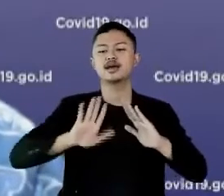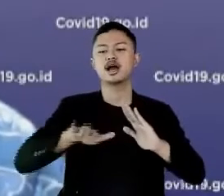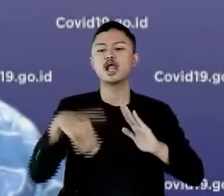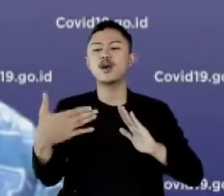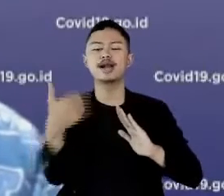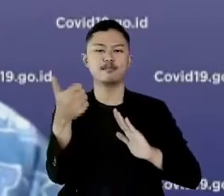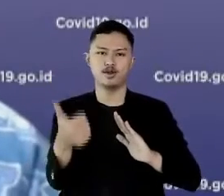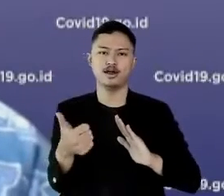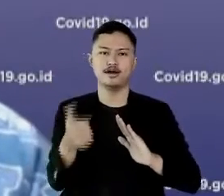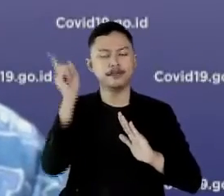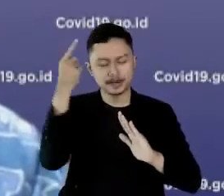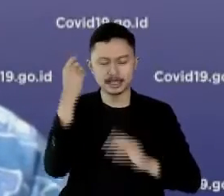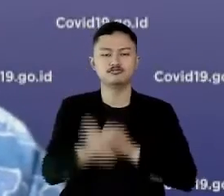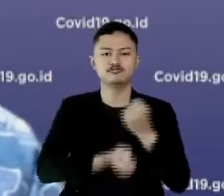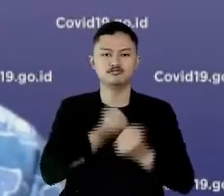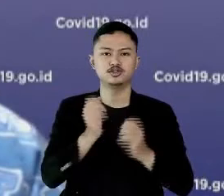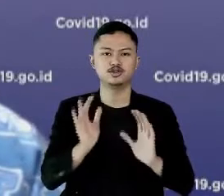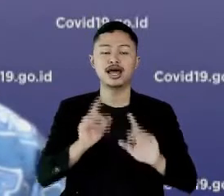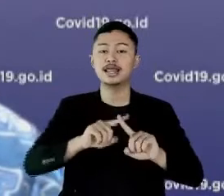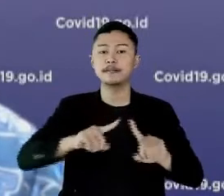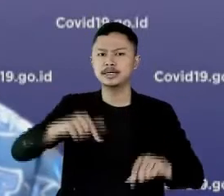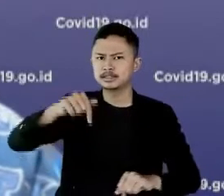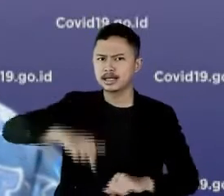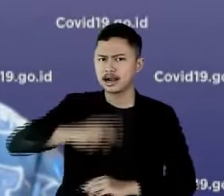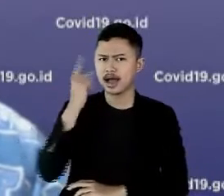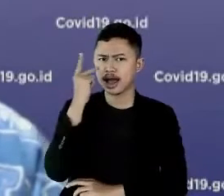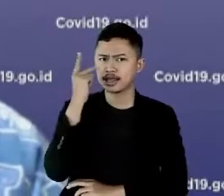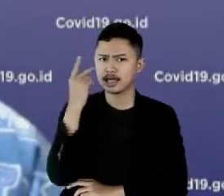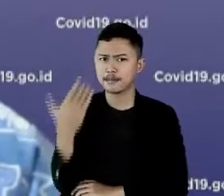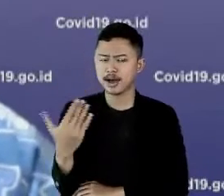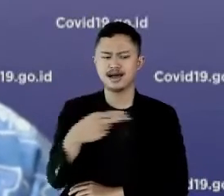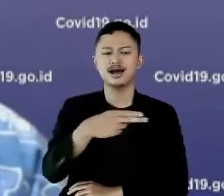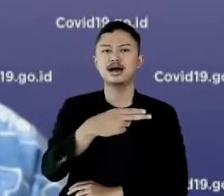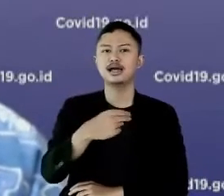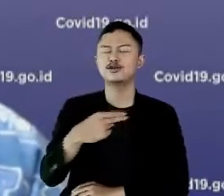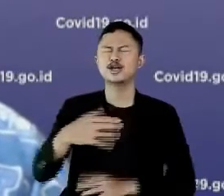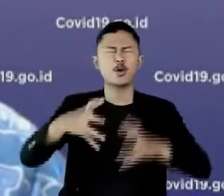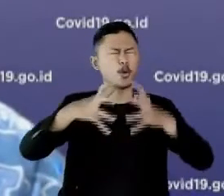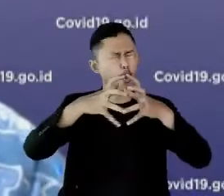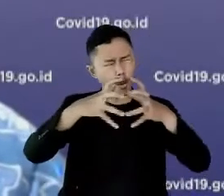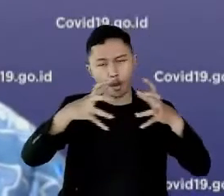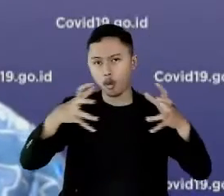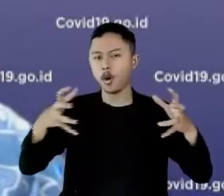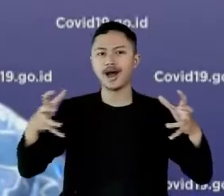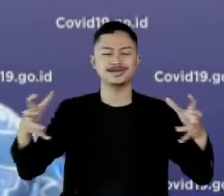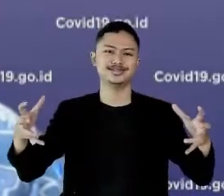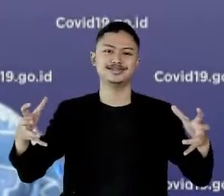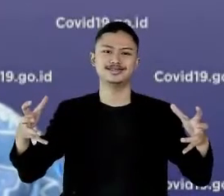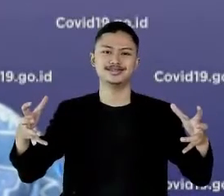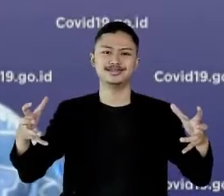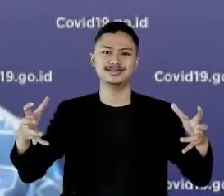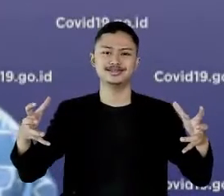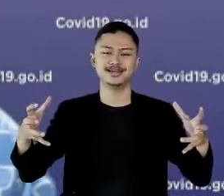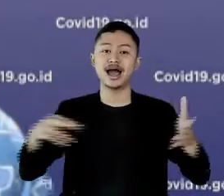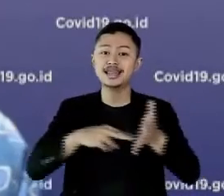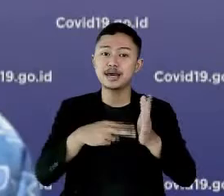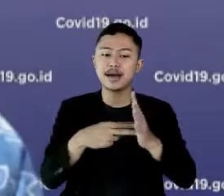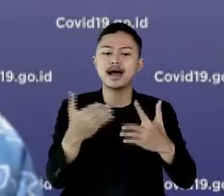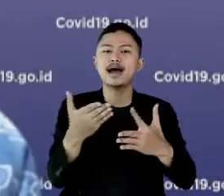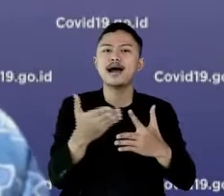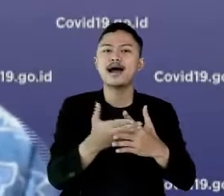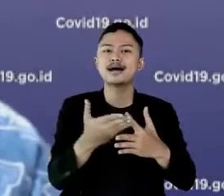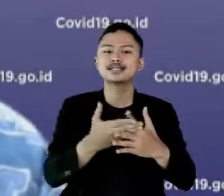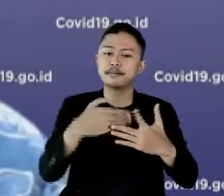dilakukan pemerintah. Tapi yang perlu dijaga adalah Indonesia ini luas ya. Jadi banyak juga pintu